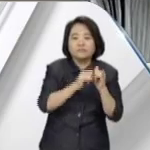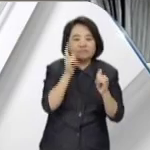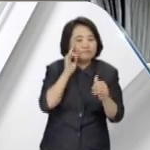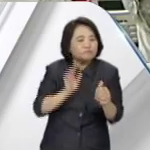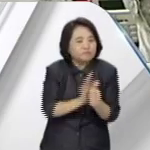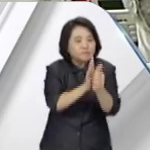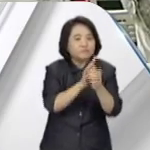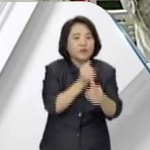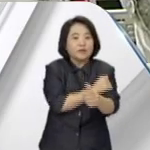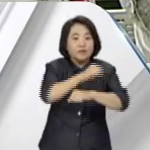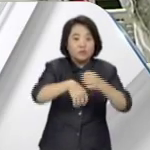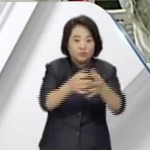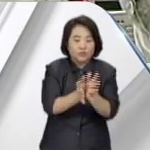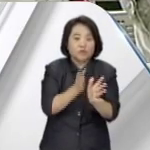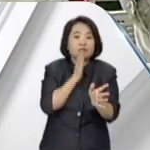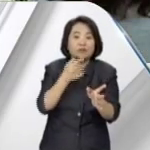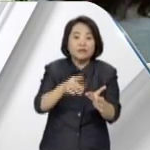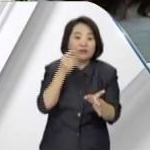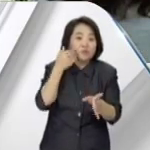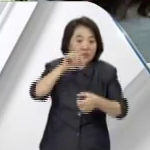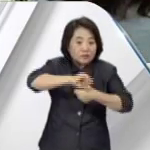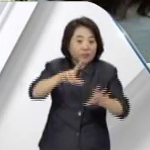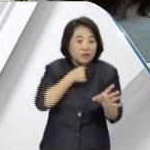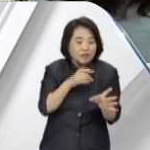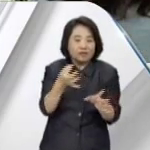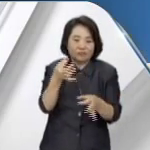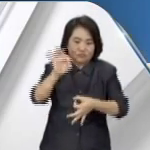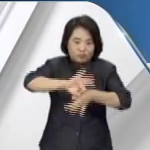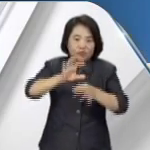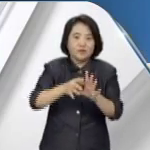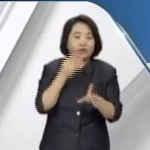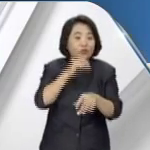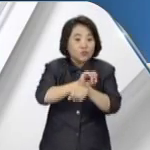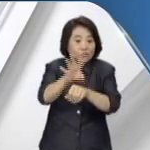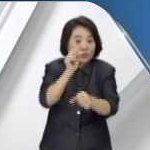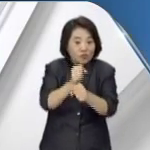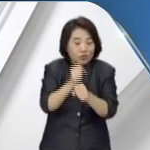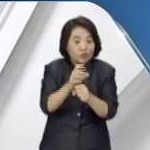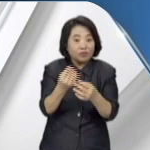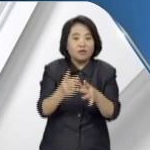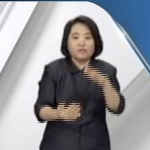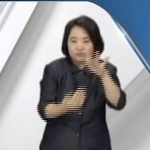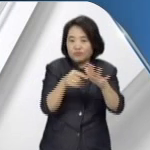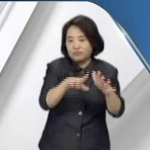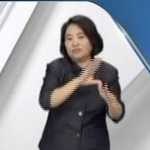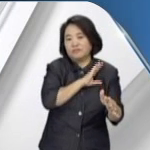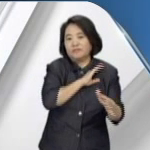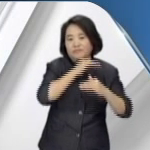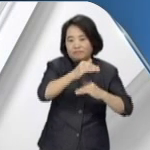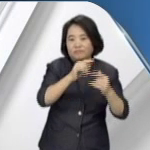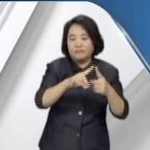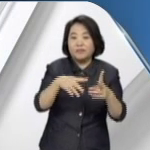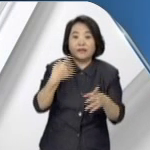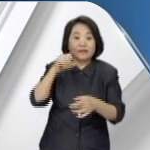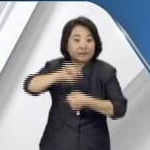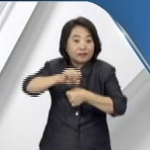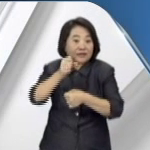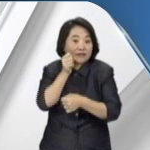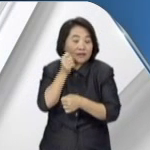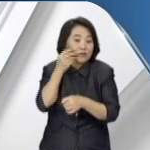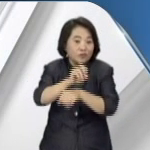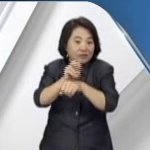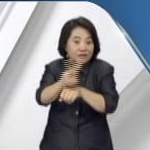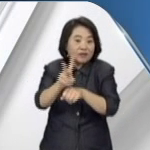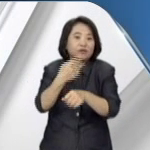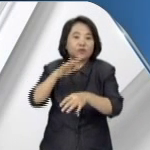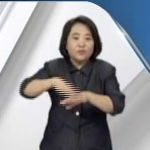劳动部增加更多休息年的薪资加级。除了上班没到四点钟，还得用四点钟来算。韩国加班的加级费率每提高到六点钟以